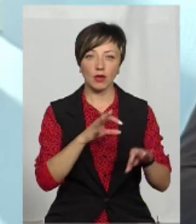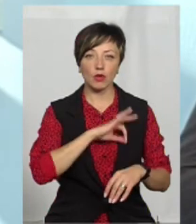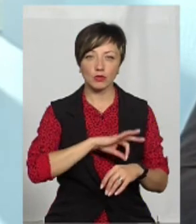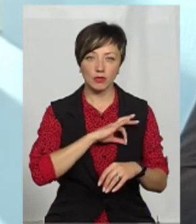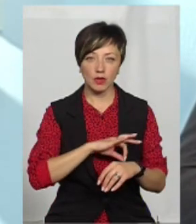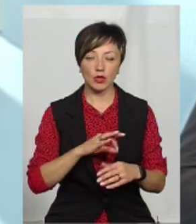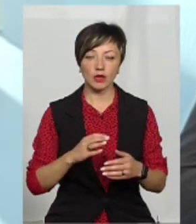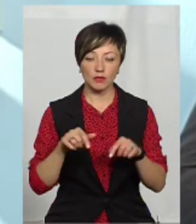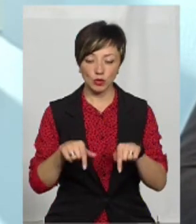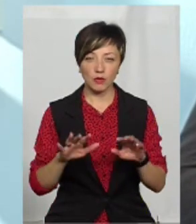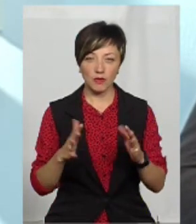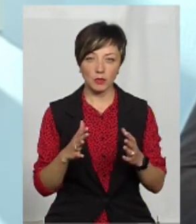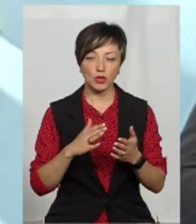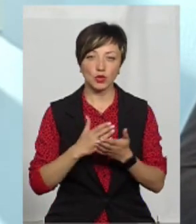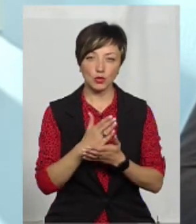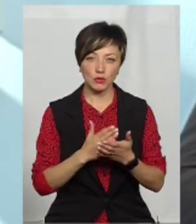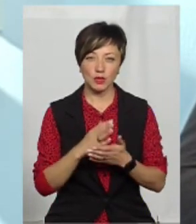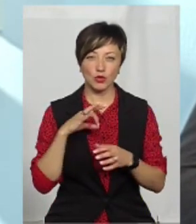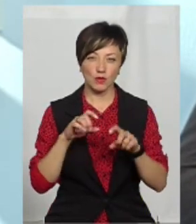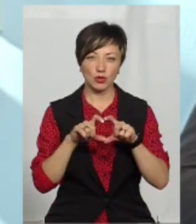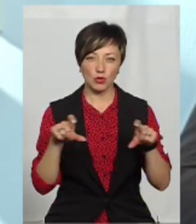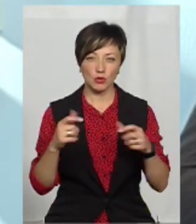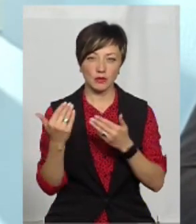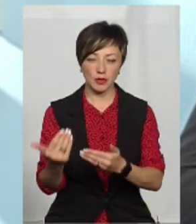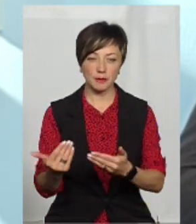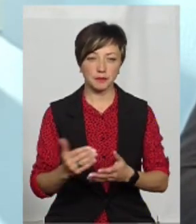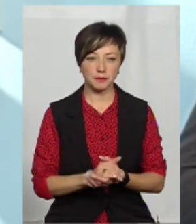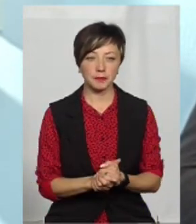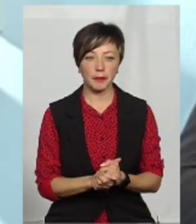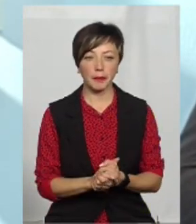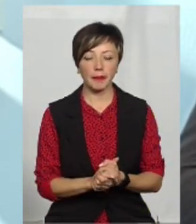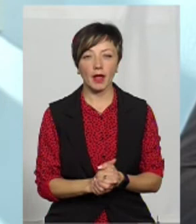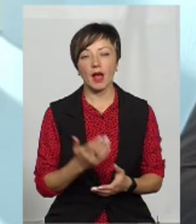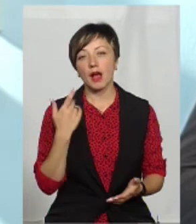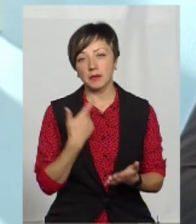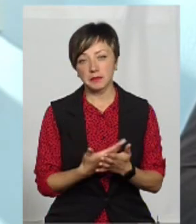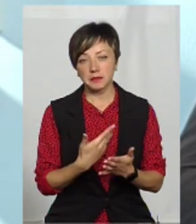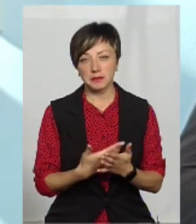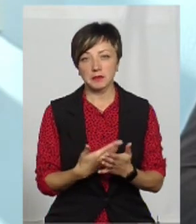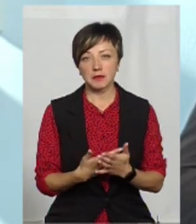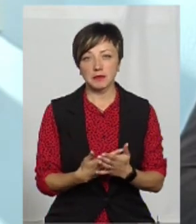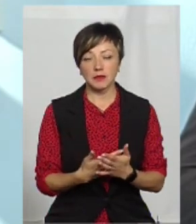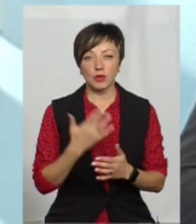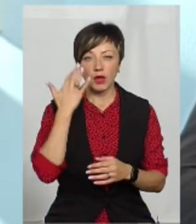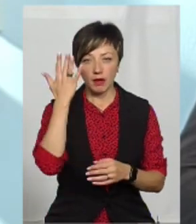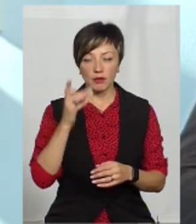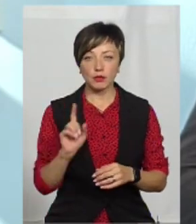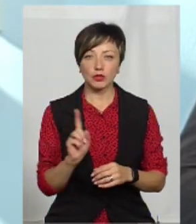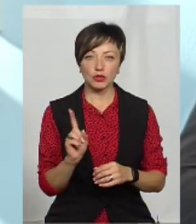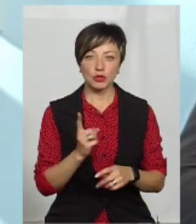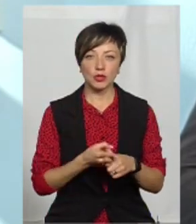в даному випадку, службі зовнішньої розвідки, я так розумію. А ось якщо ми чисто гіпотетично уявимо,